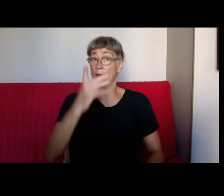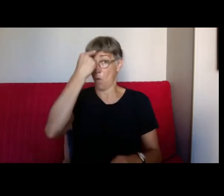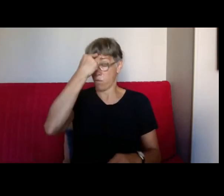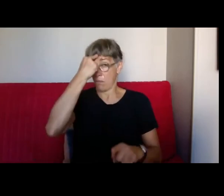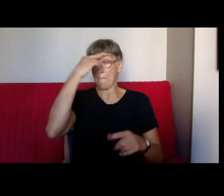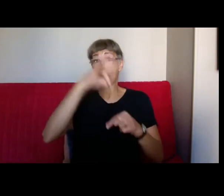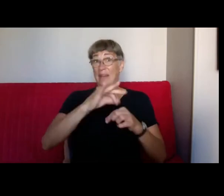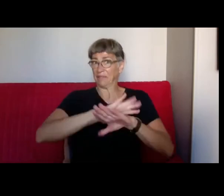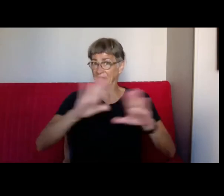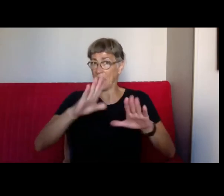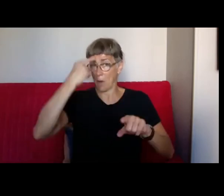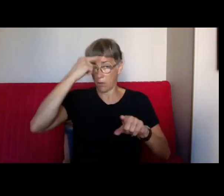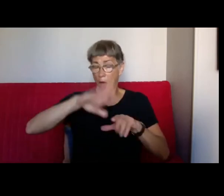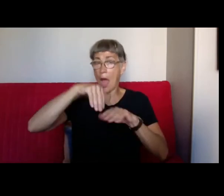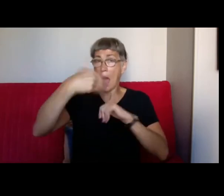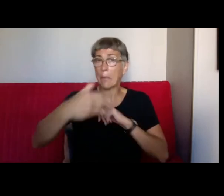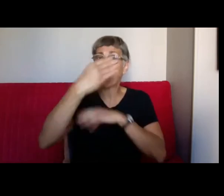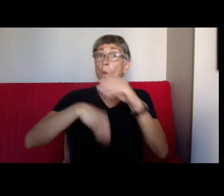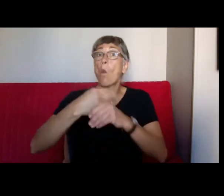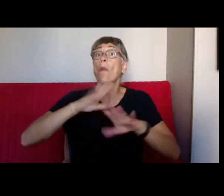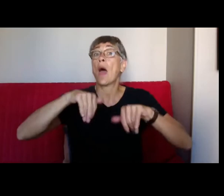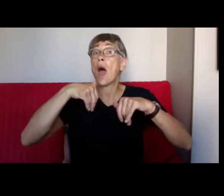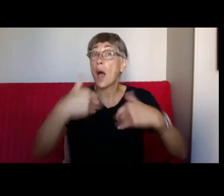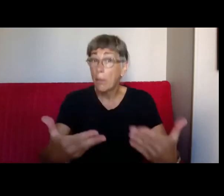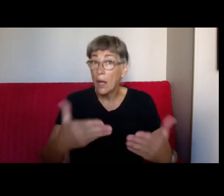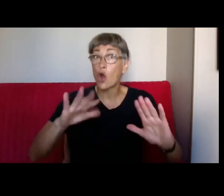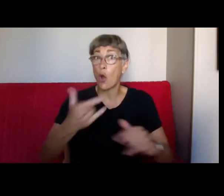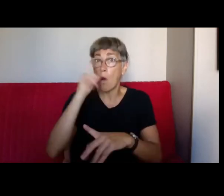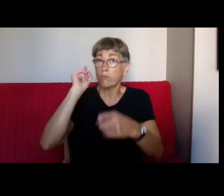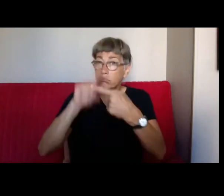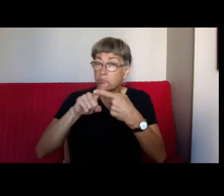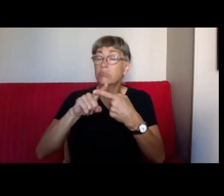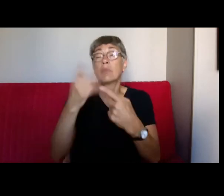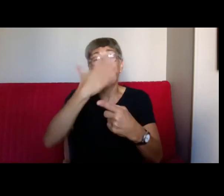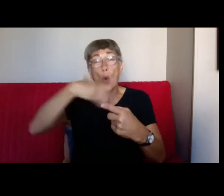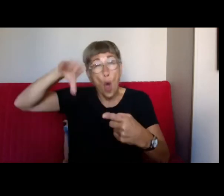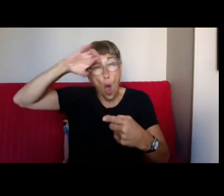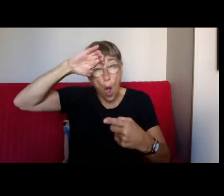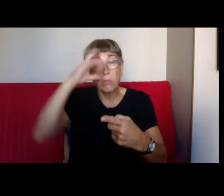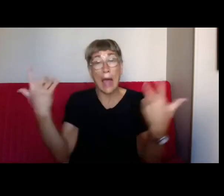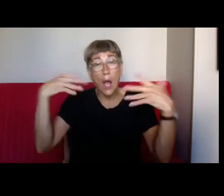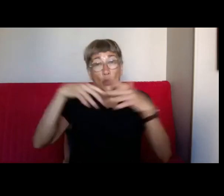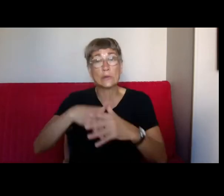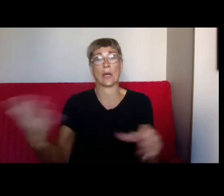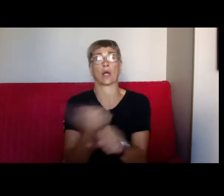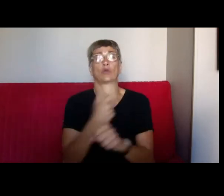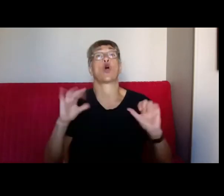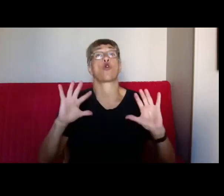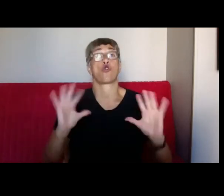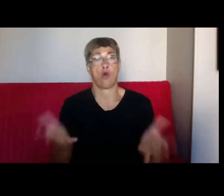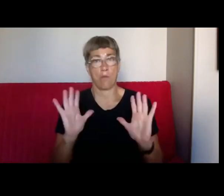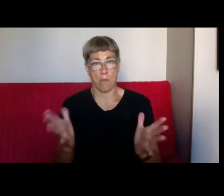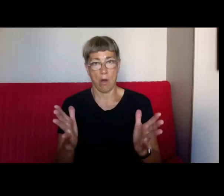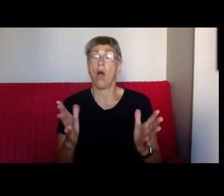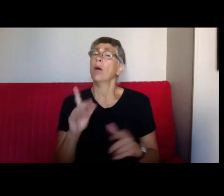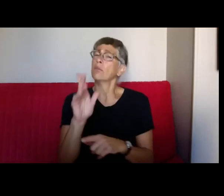la stratégie que nous voulons mettre en place pour atteindre les objectifs d'une Europe inclusive. La relance économique, c'est une chose, mais cette relance ne doit